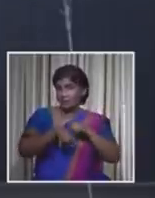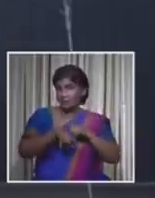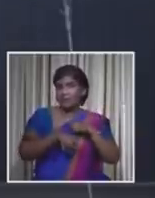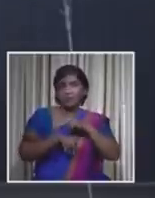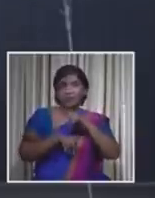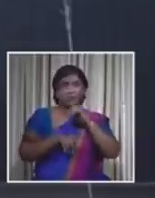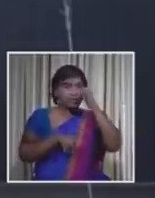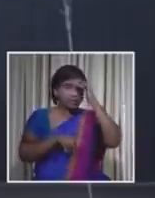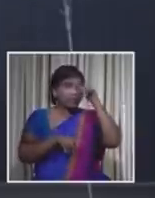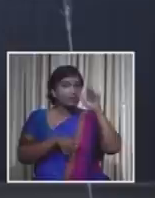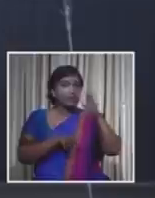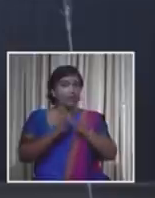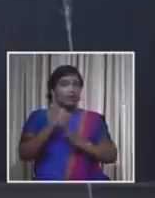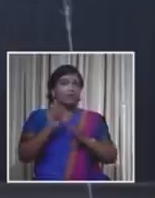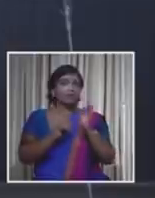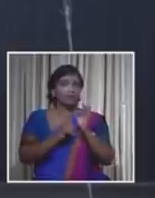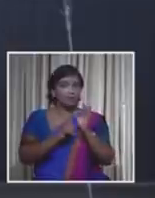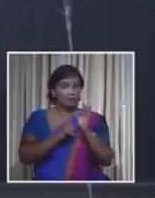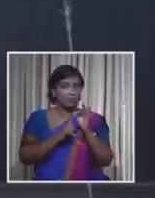කතානායකය විසින් එම මන්ත්‍රීවරයාගේ